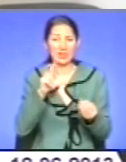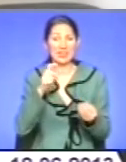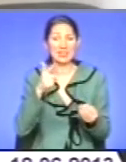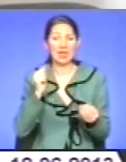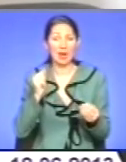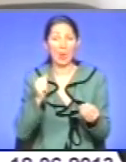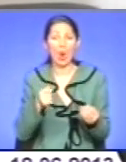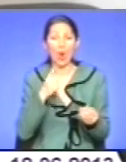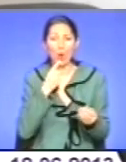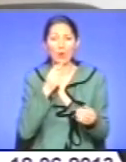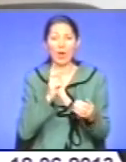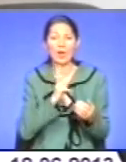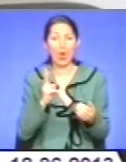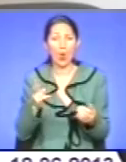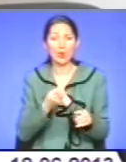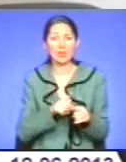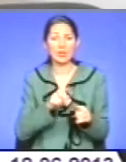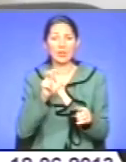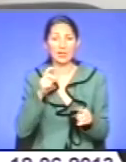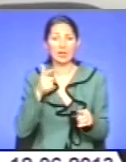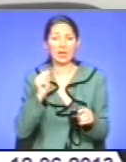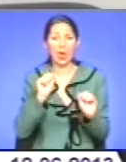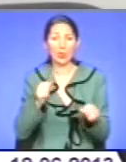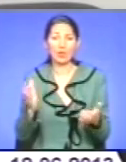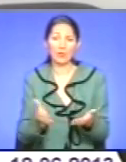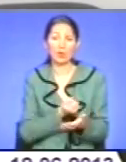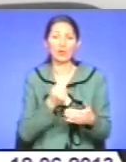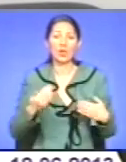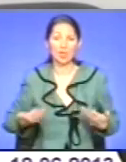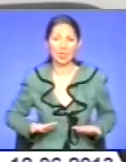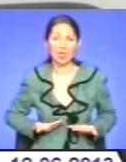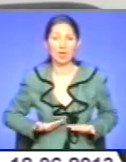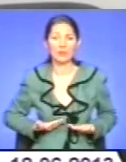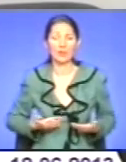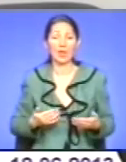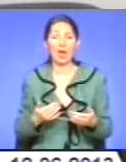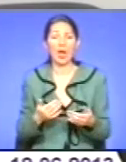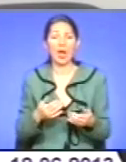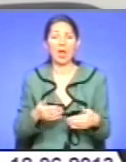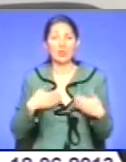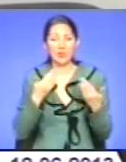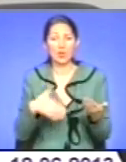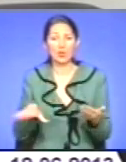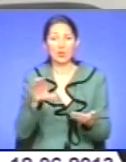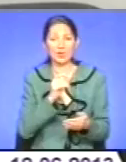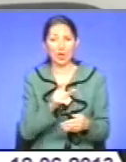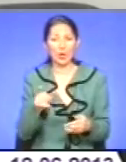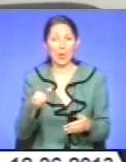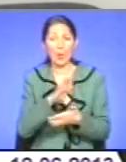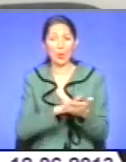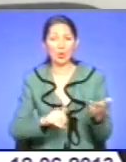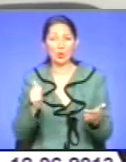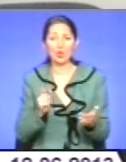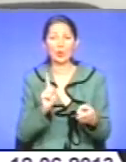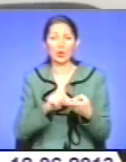може врятувати все життя. Тому звертаюся до всіх тернополян протягом цього тижня, щоб долучились до нашої